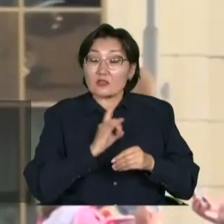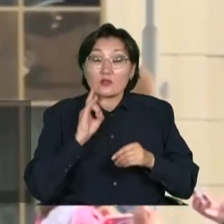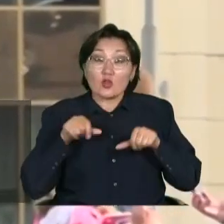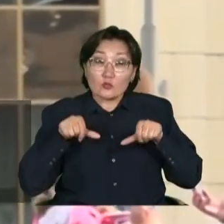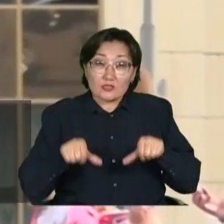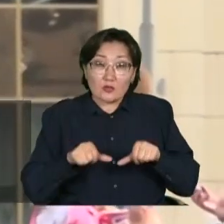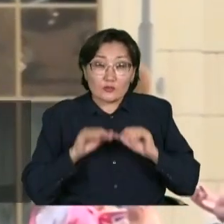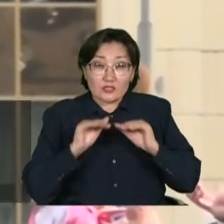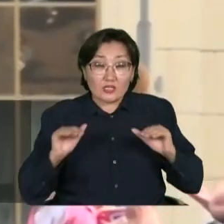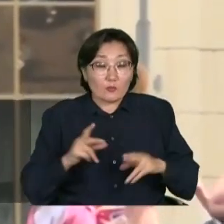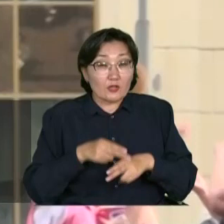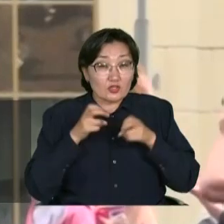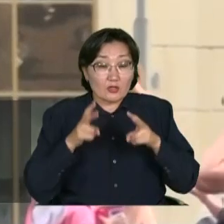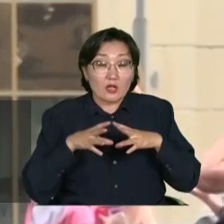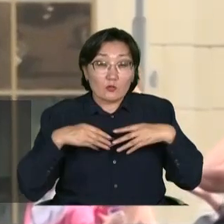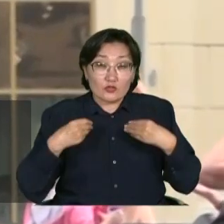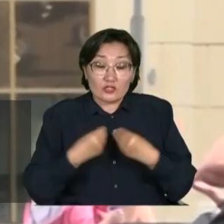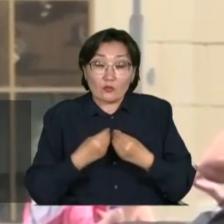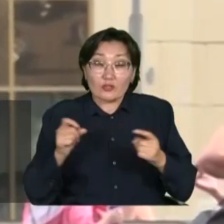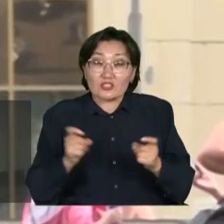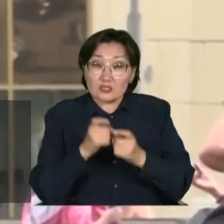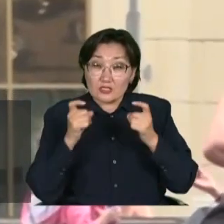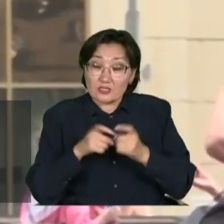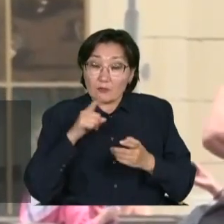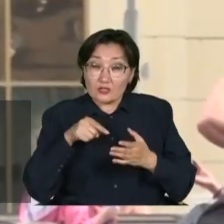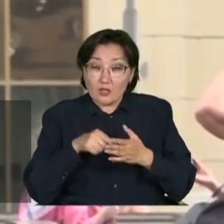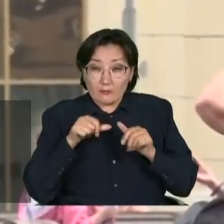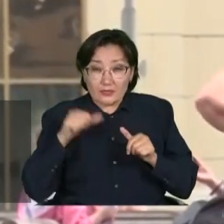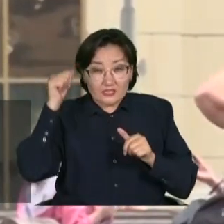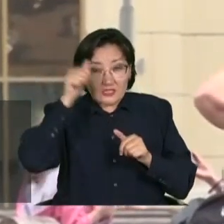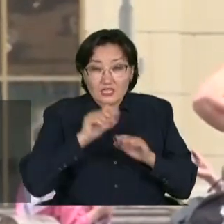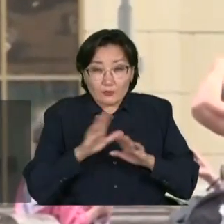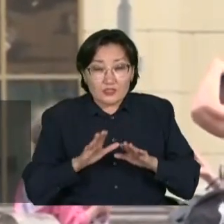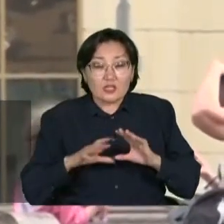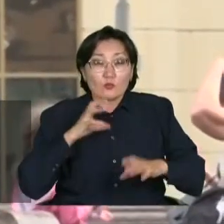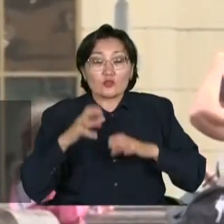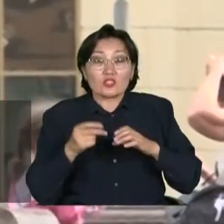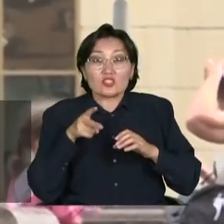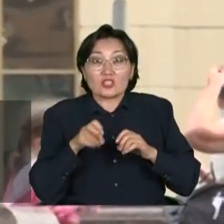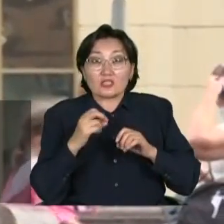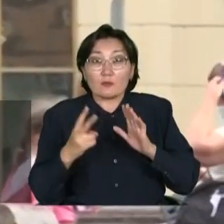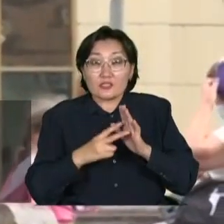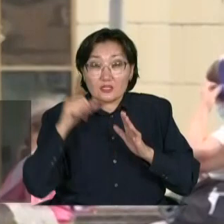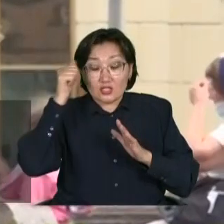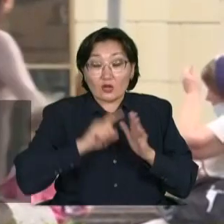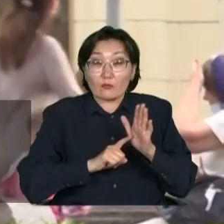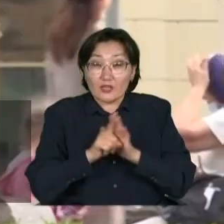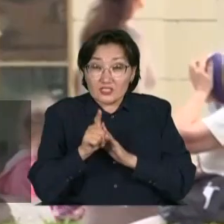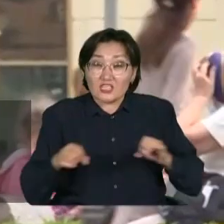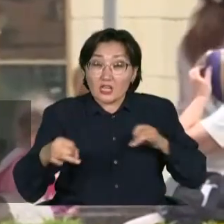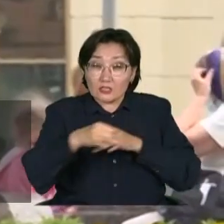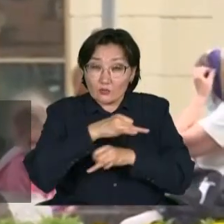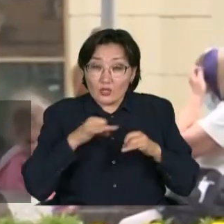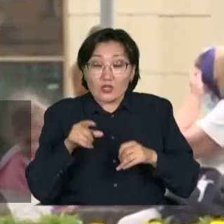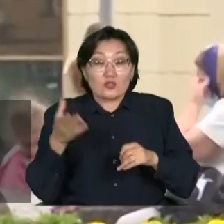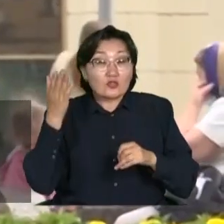құқықтары, бала қауіпсіздігі мен отбасындағы зорлық-зомбылық мәселесі биылған емес, әлемде 2017 жылдан бастап көтеріліп келеді.